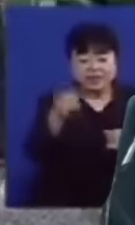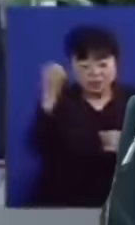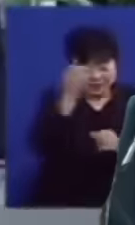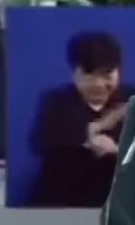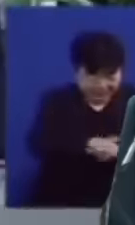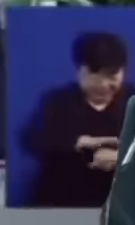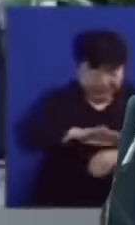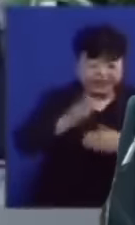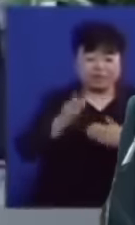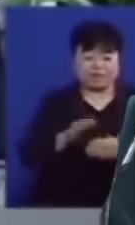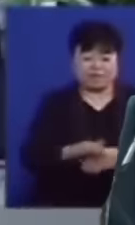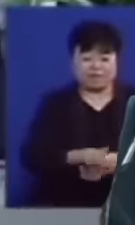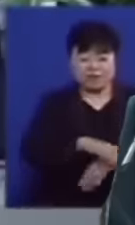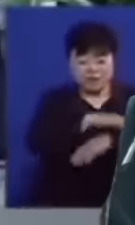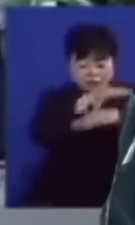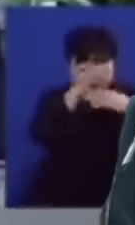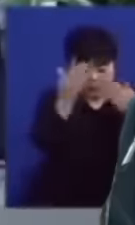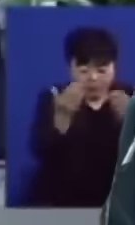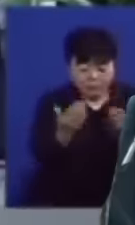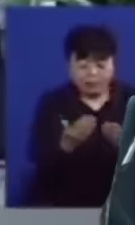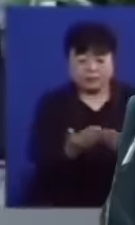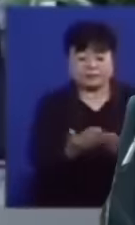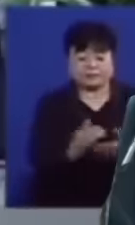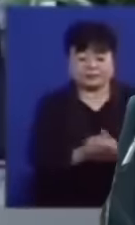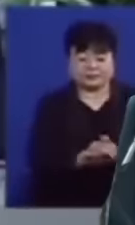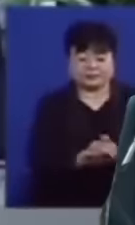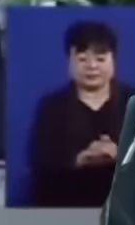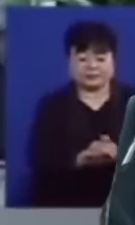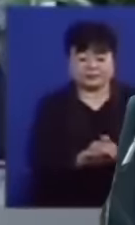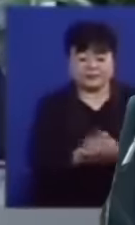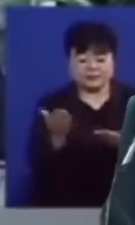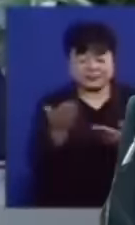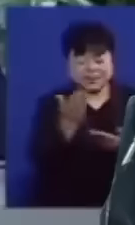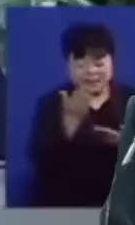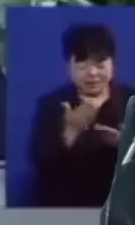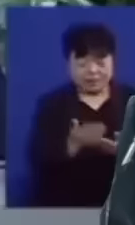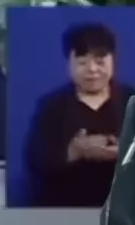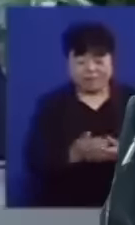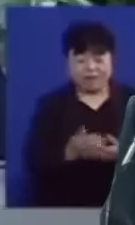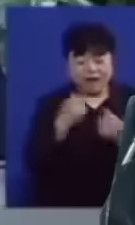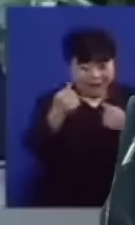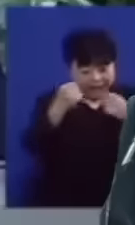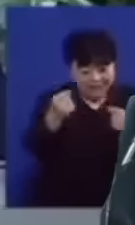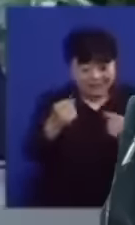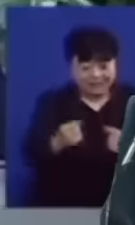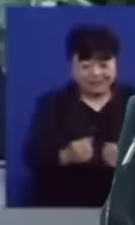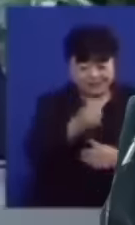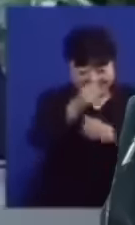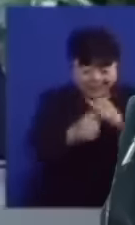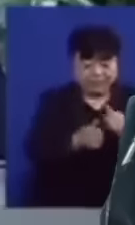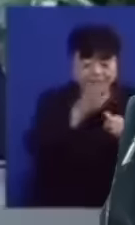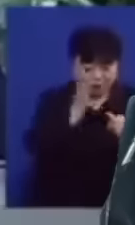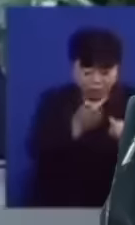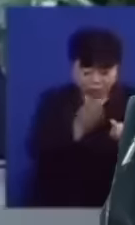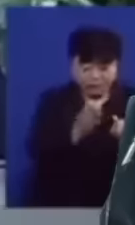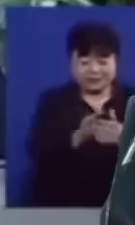영혼이 잘 됨같이 내가 범사에 잘 되고 강건하기를 내가